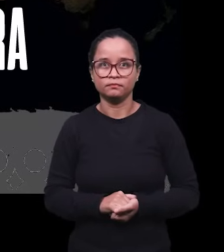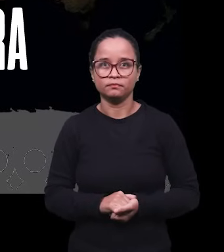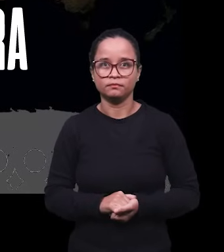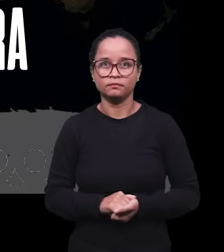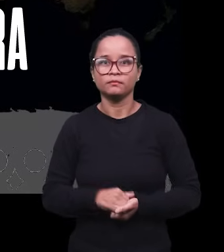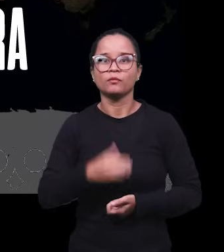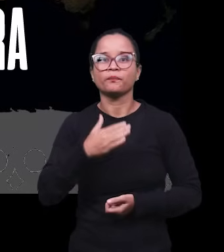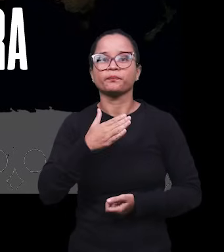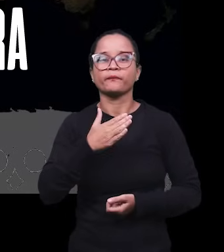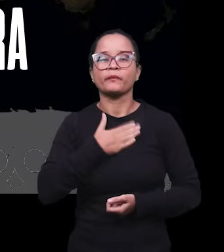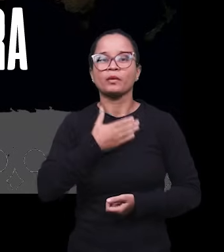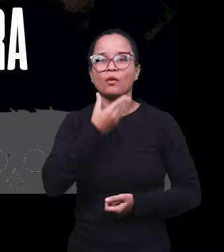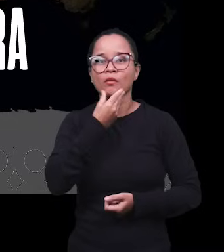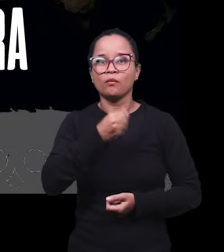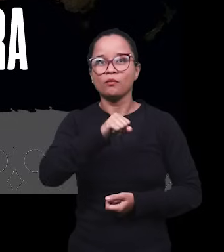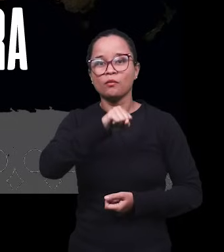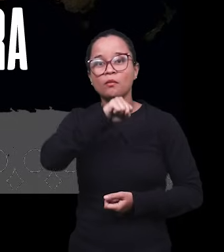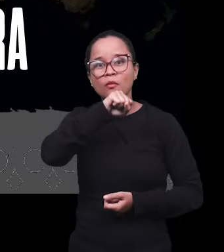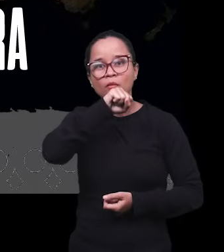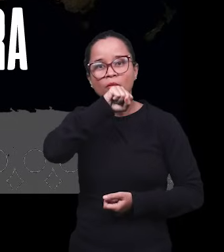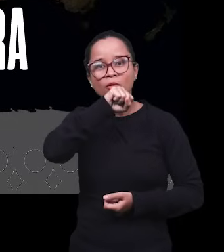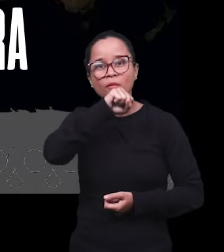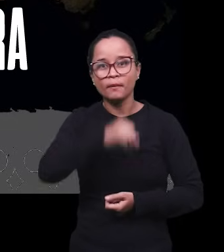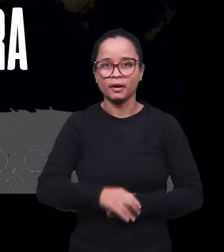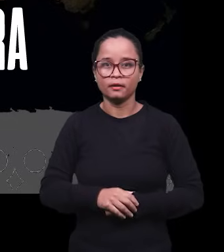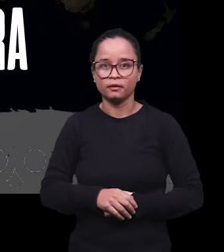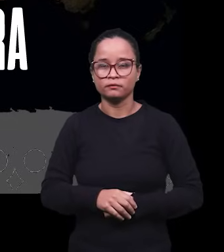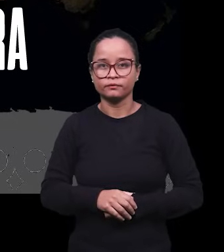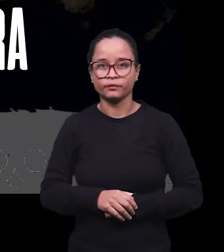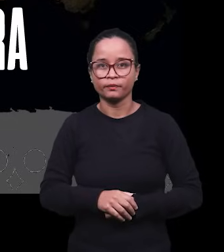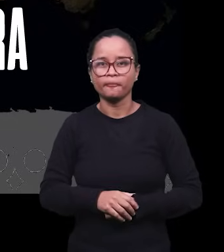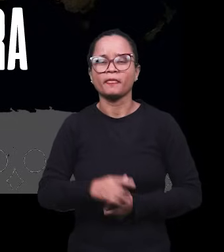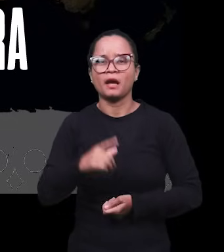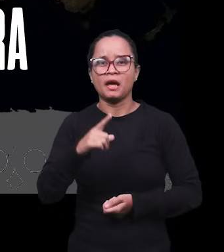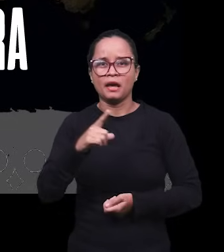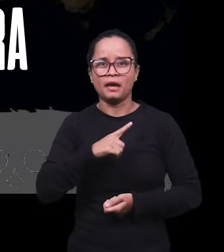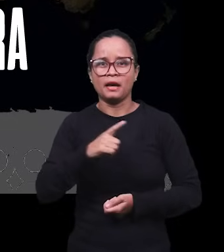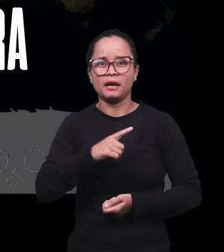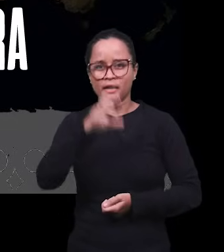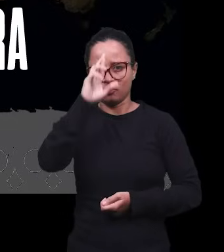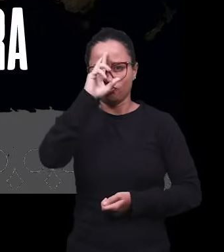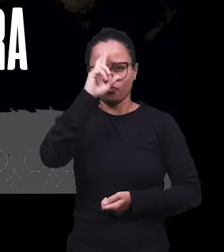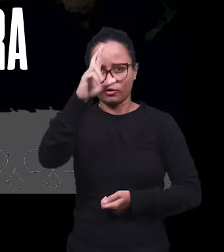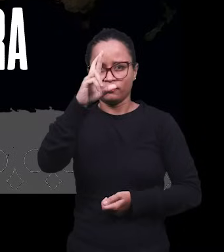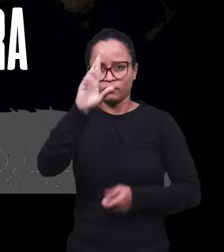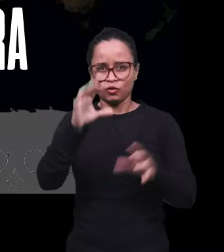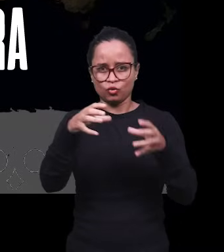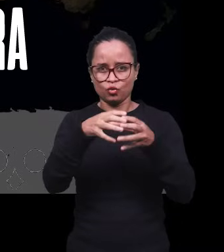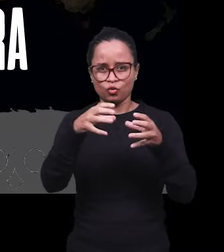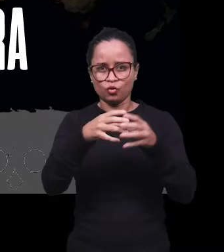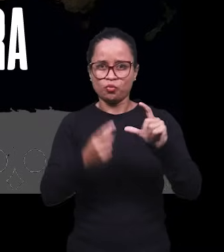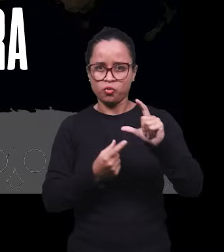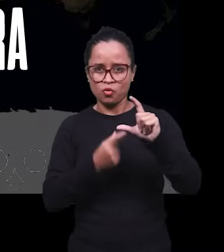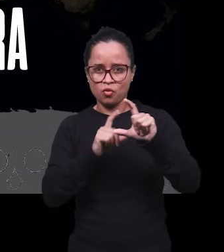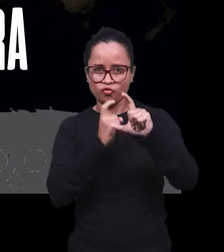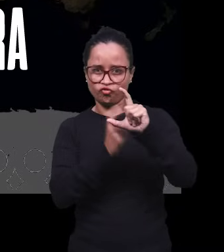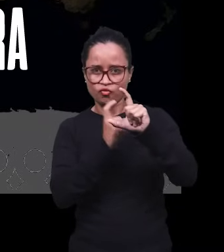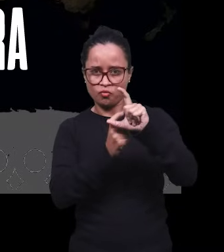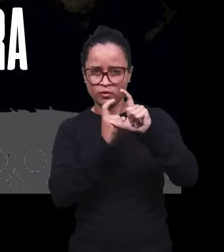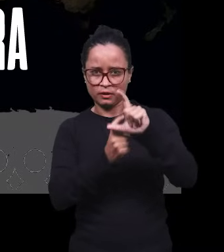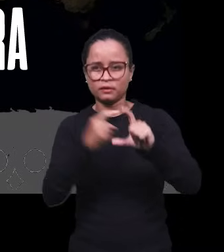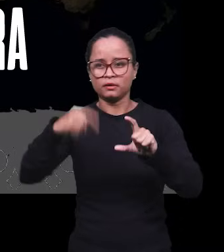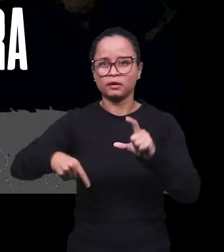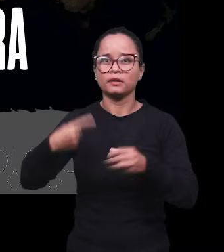местной O партии. meu pai era chefe do Partido Comunista em uma cidade. И когда я и мои